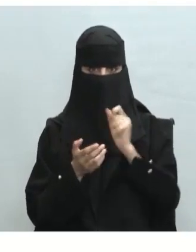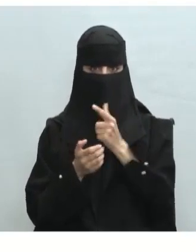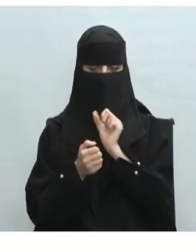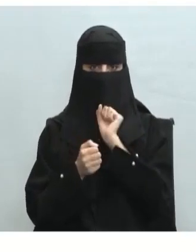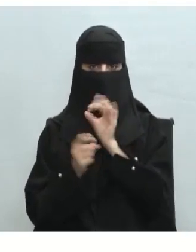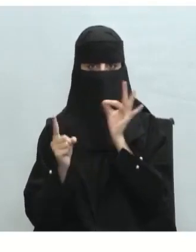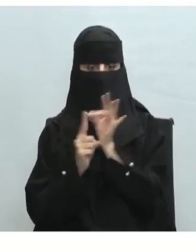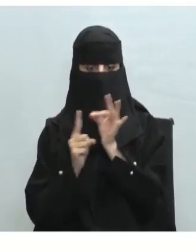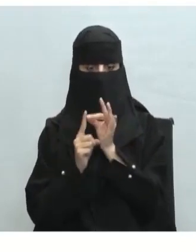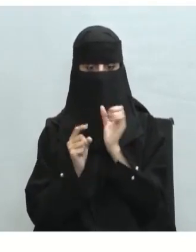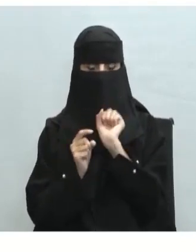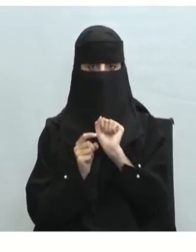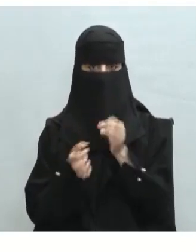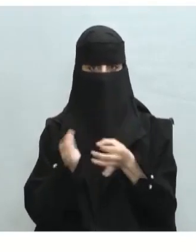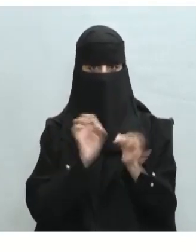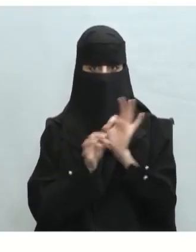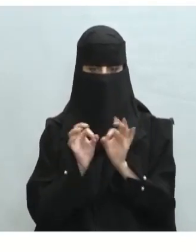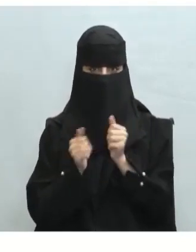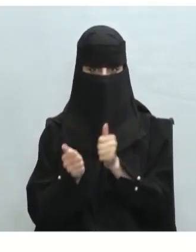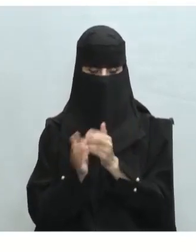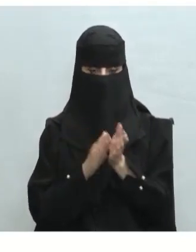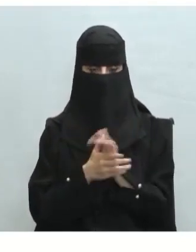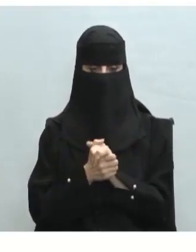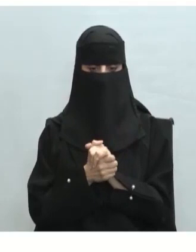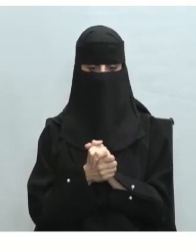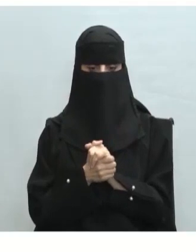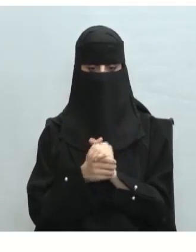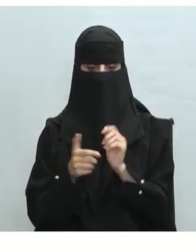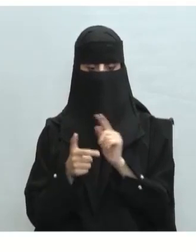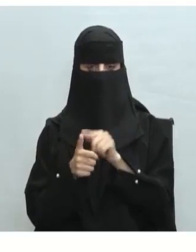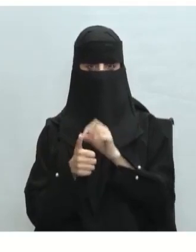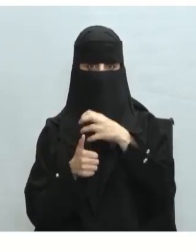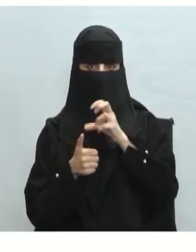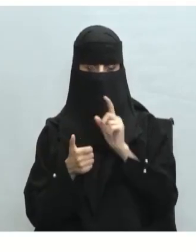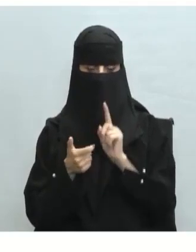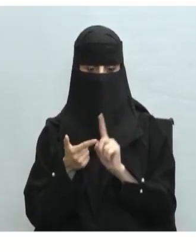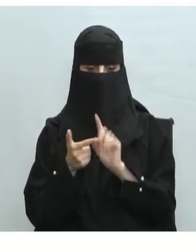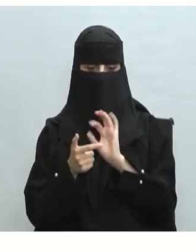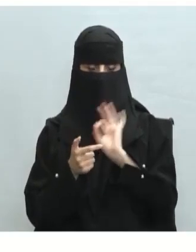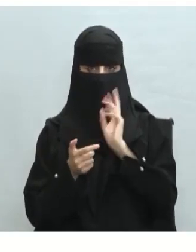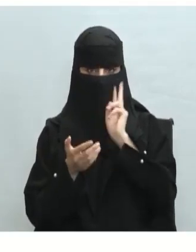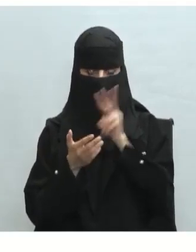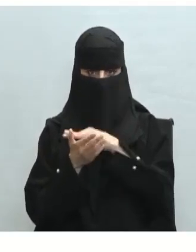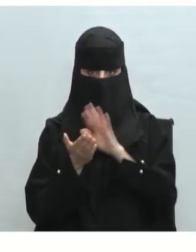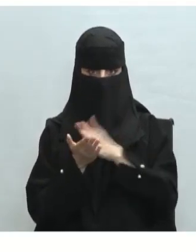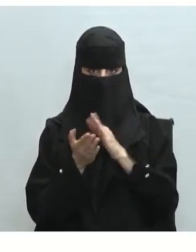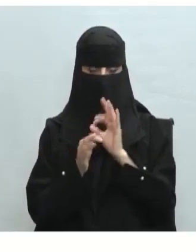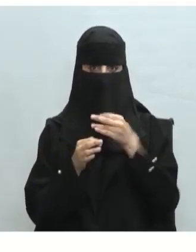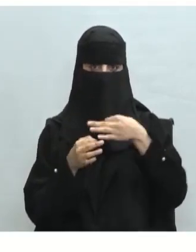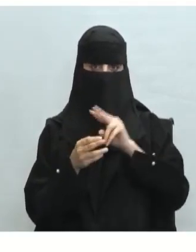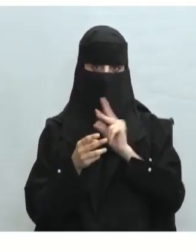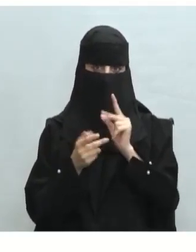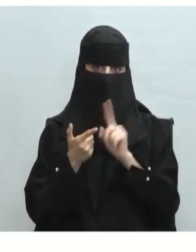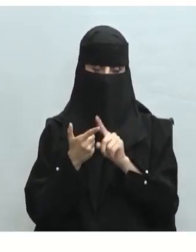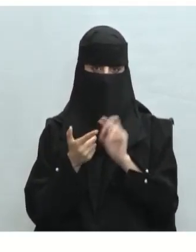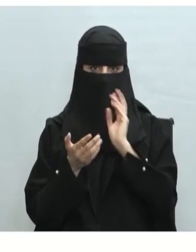والعمليات هذا النوع الاول انواع القراءه السريعه بحسب الهدف والعمليات هي قراءه التمشيط وقراءه التصفح والقراءه